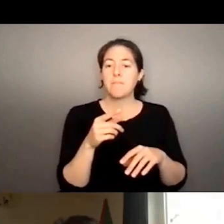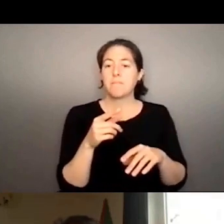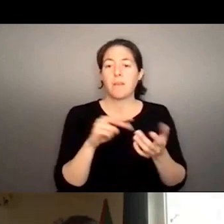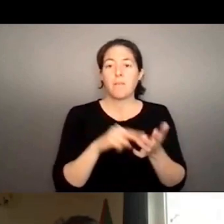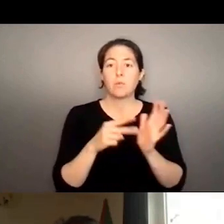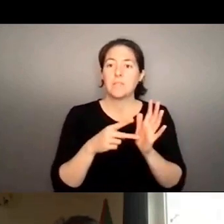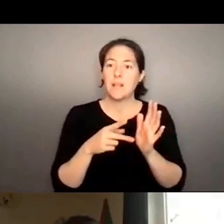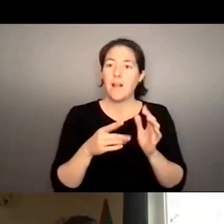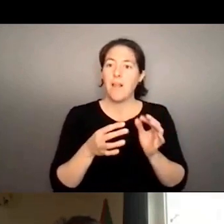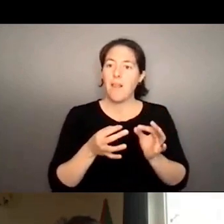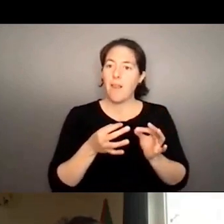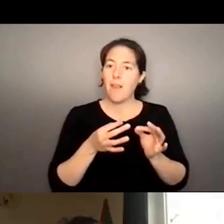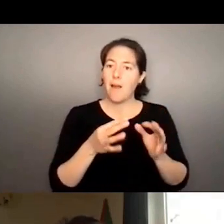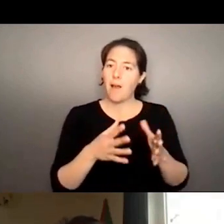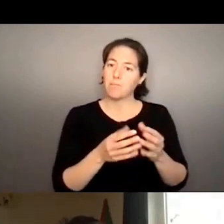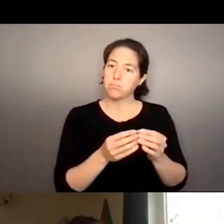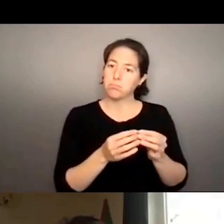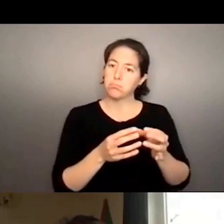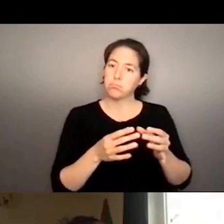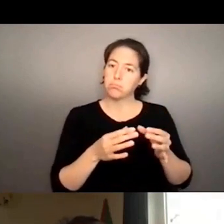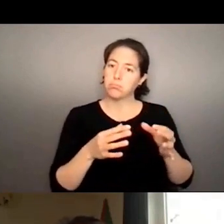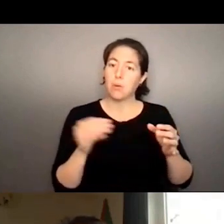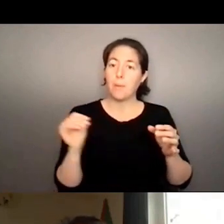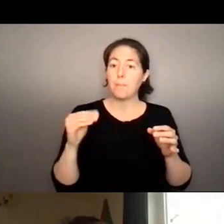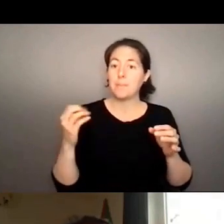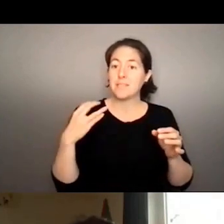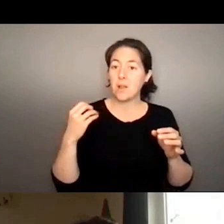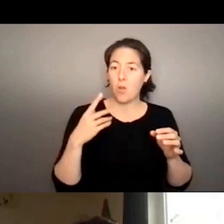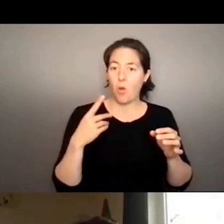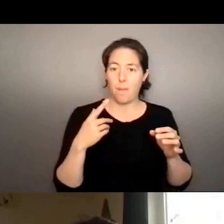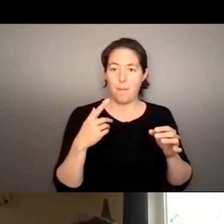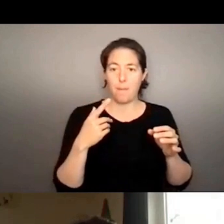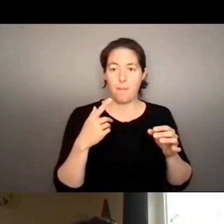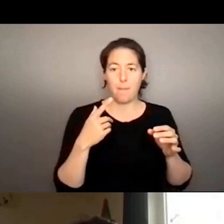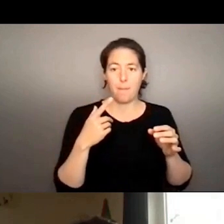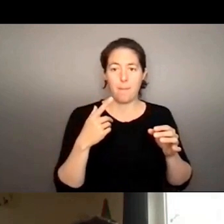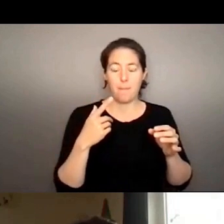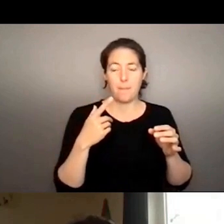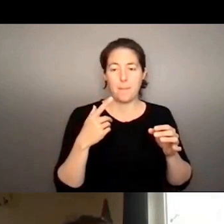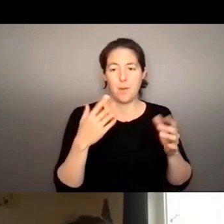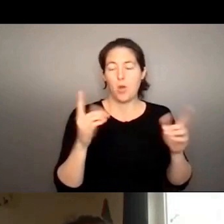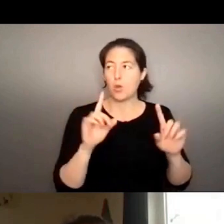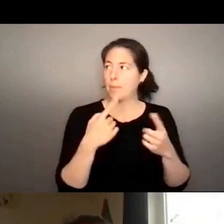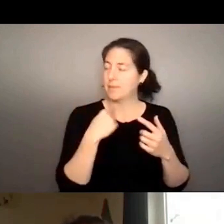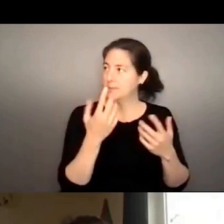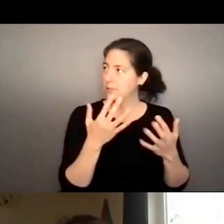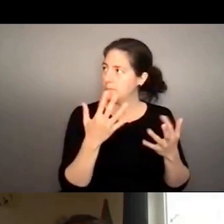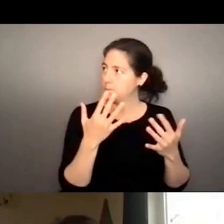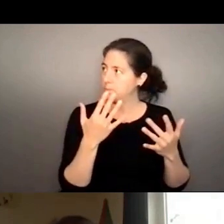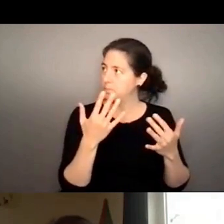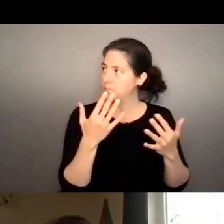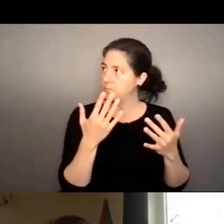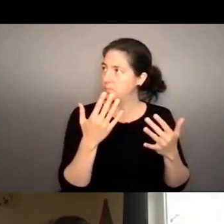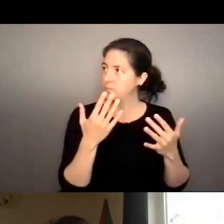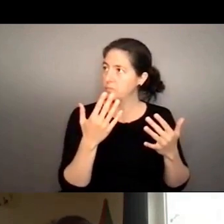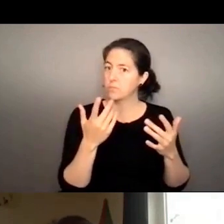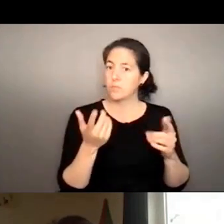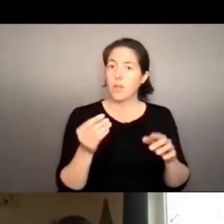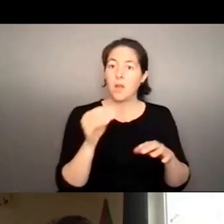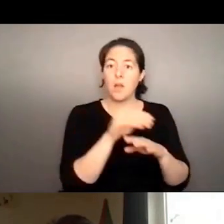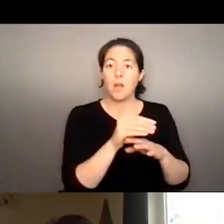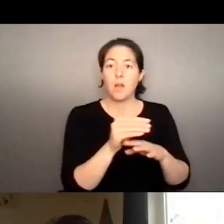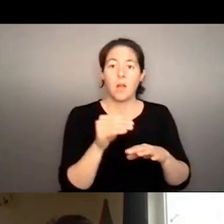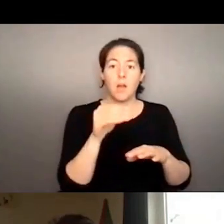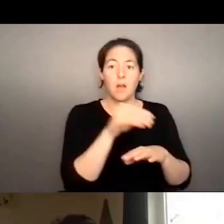progression lente des substrats. C'est-à-dire que le mycélium, lui, il intègre, c'est toujours comment je dirais, l'ajout en substrat est